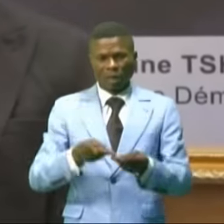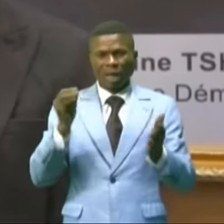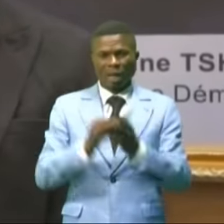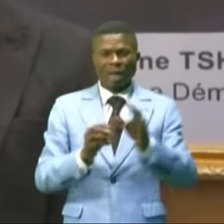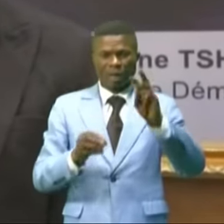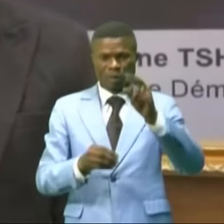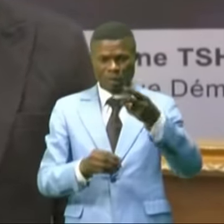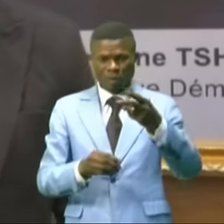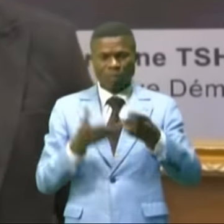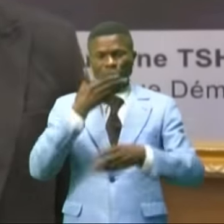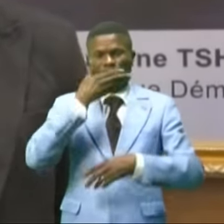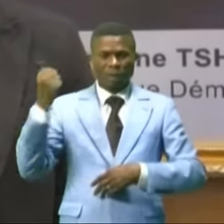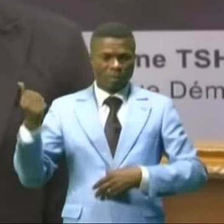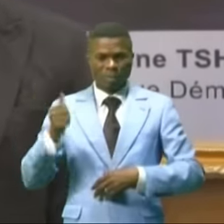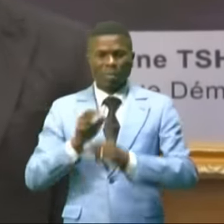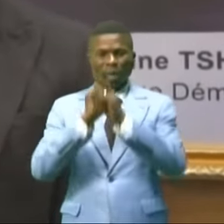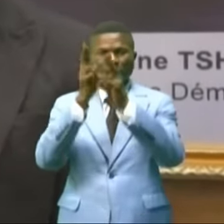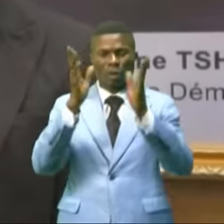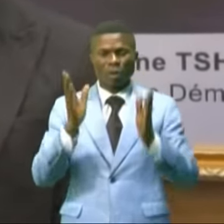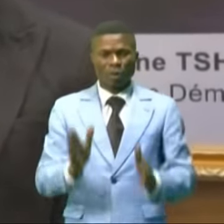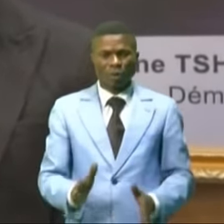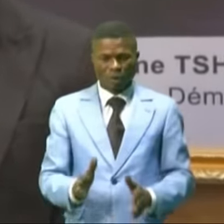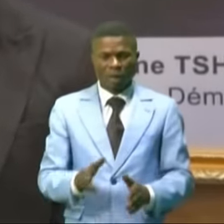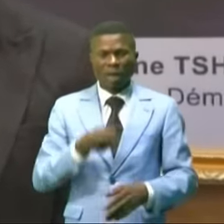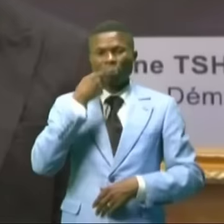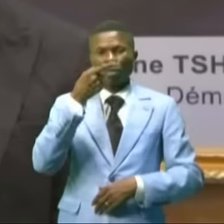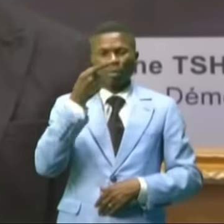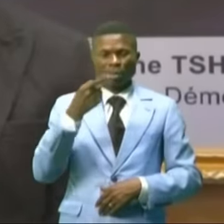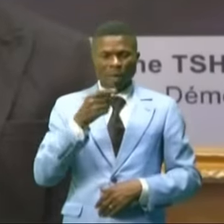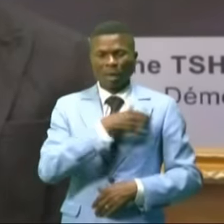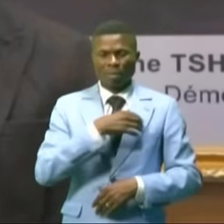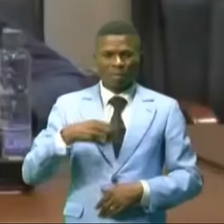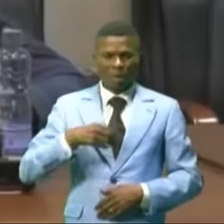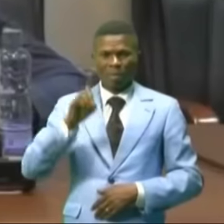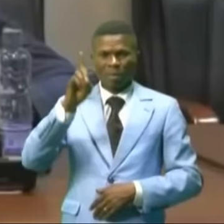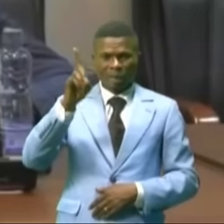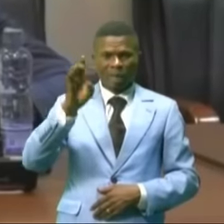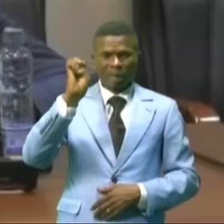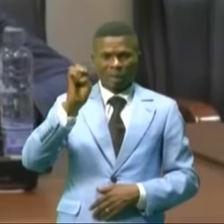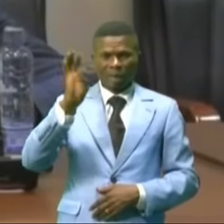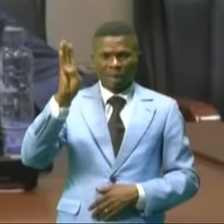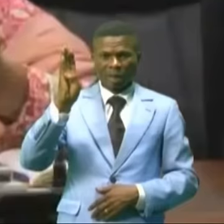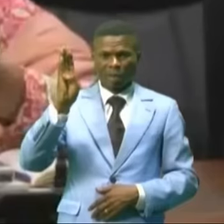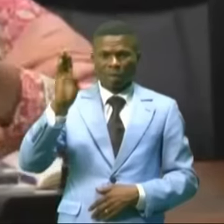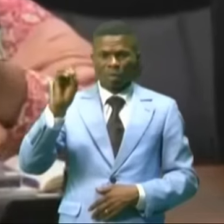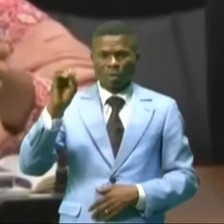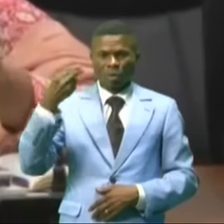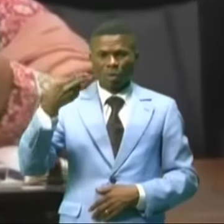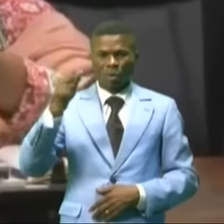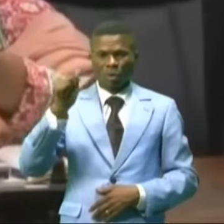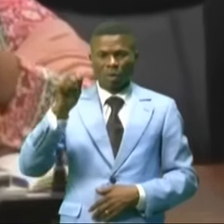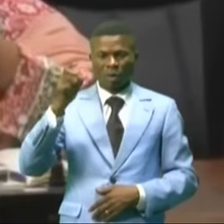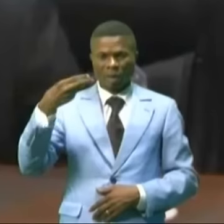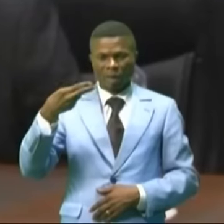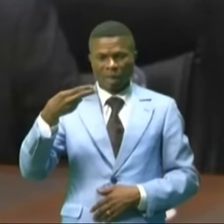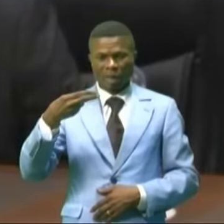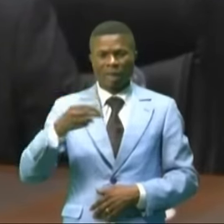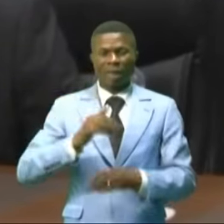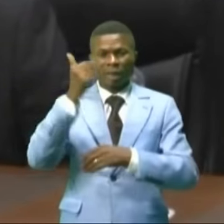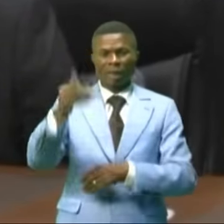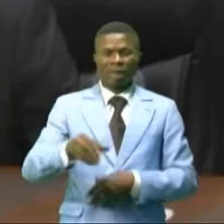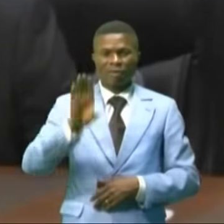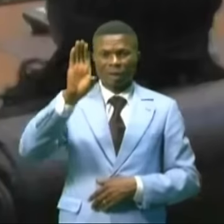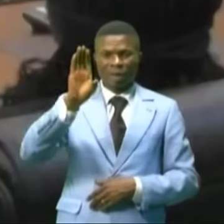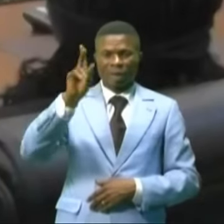de la meilleure oratrice qui tient Déborah Savanga entre ses mains. À La Haye, devant la Cour pénale